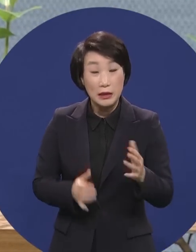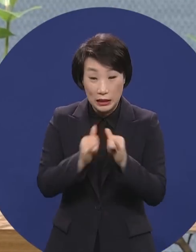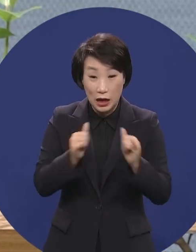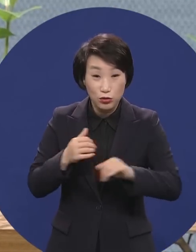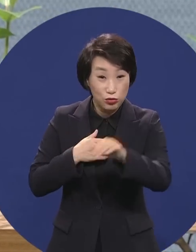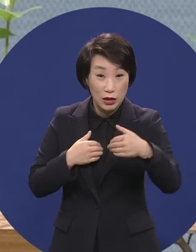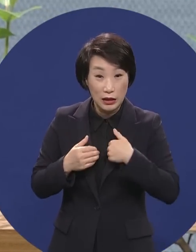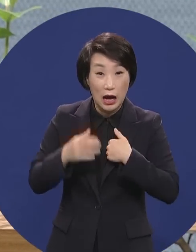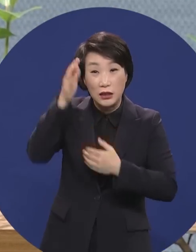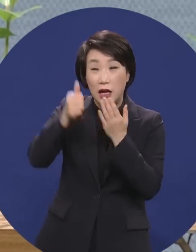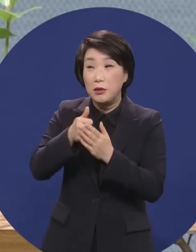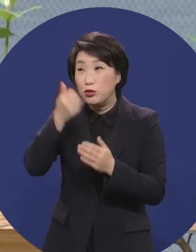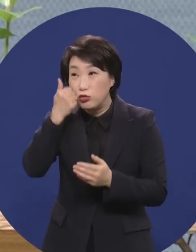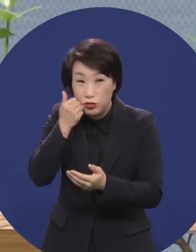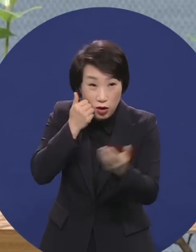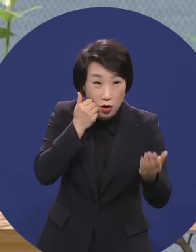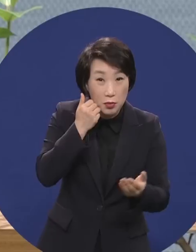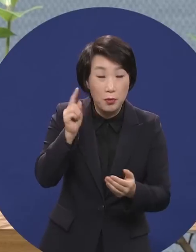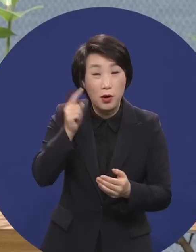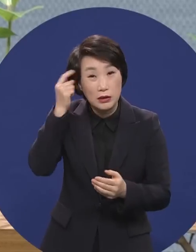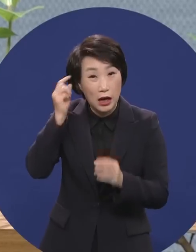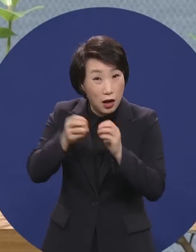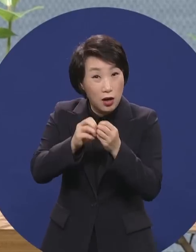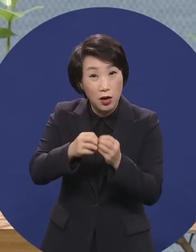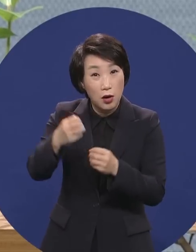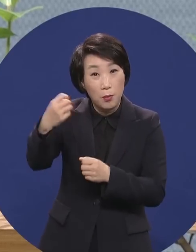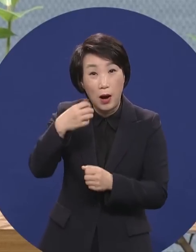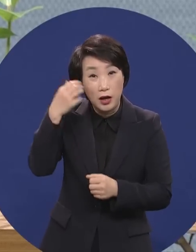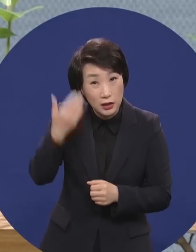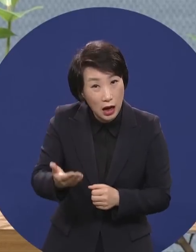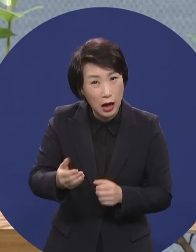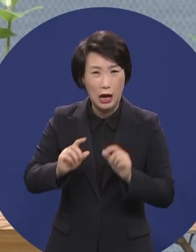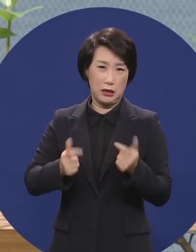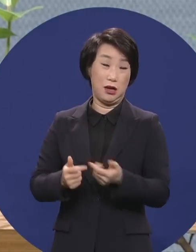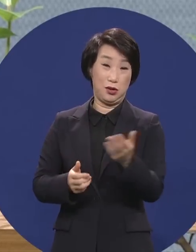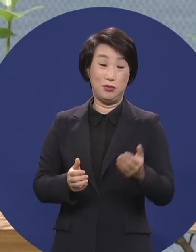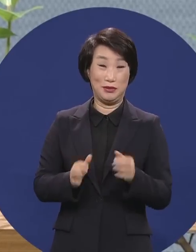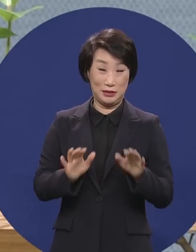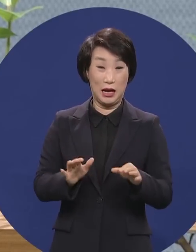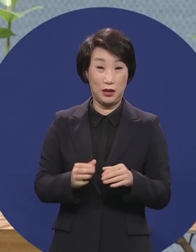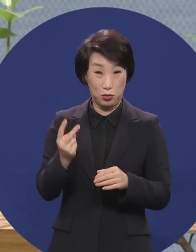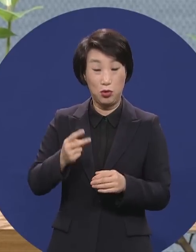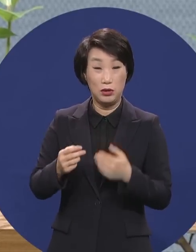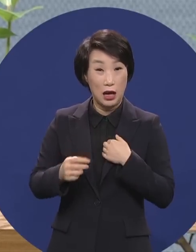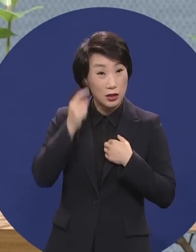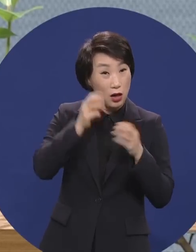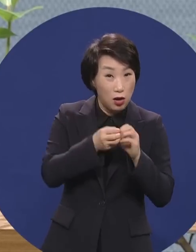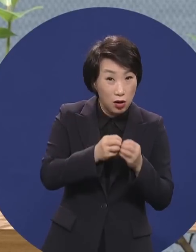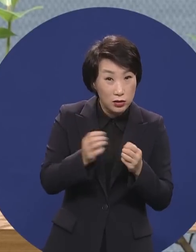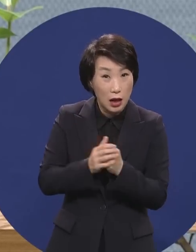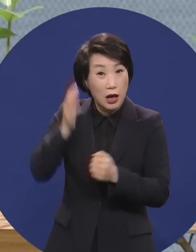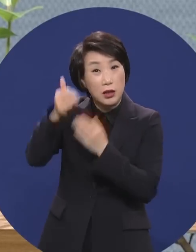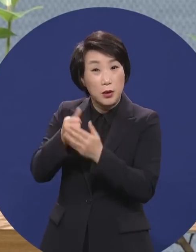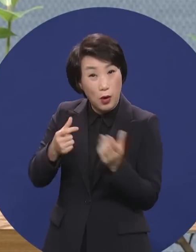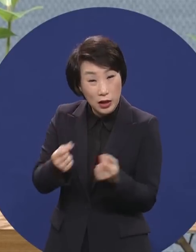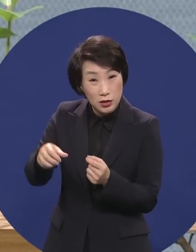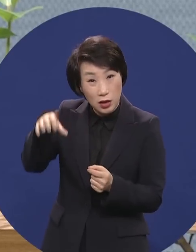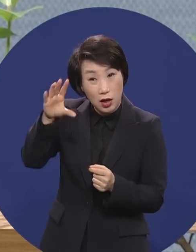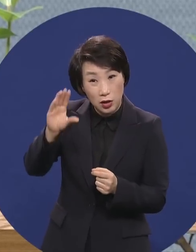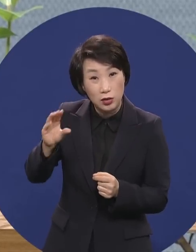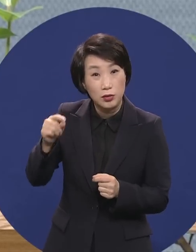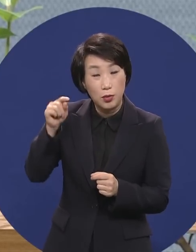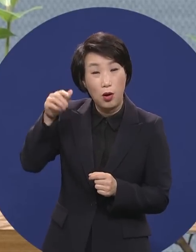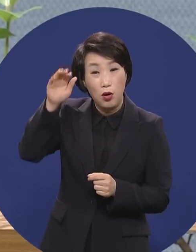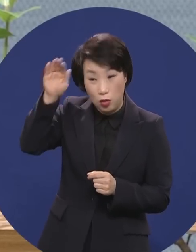보고 하나님을 이런 하나님 저런 하나님을 만들라고 했습니까? 만든다고 해서 그분이 만들어 주십니까? 절대 아니라는 사실을